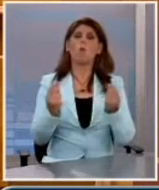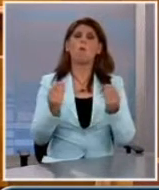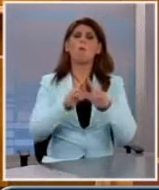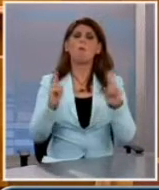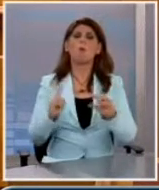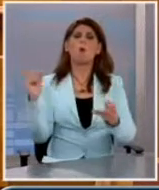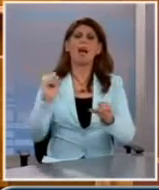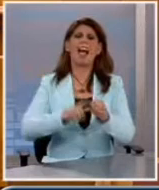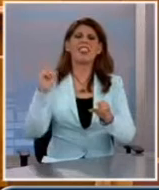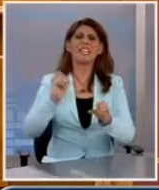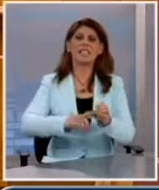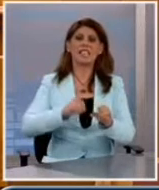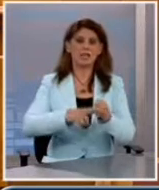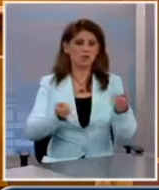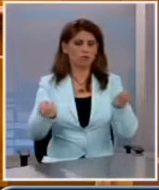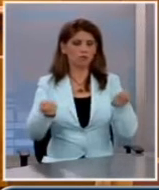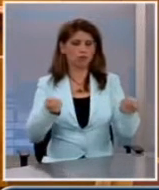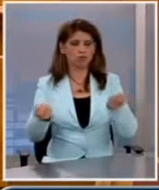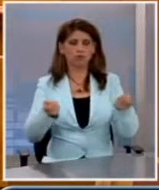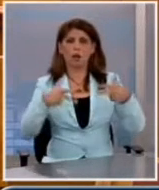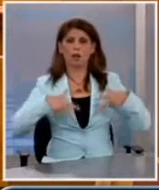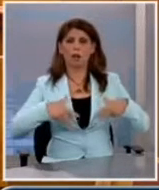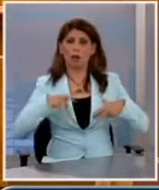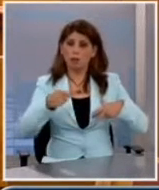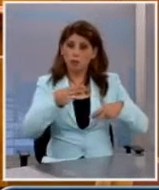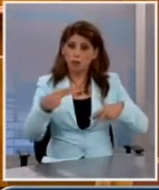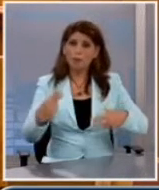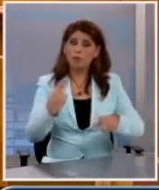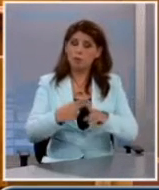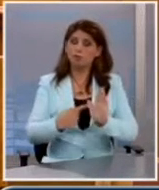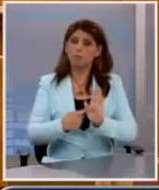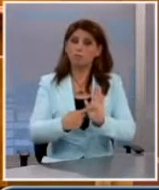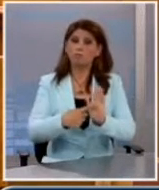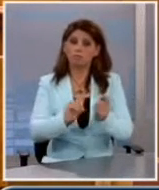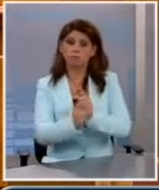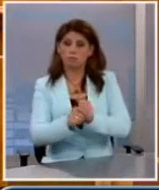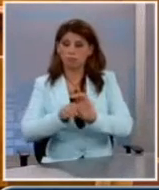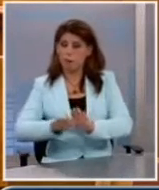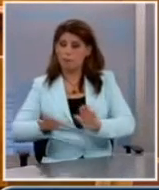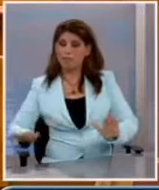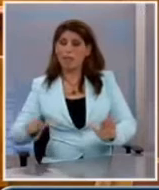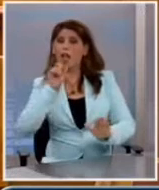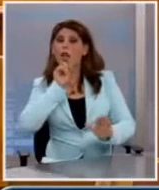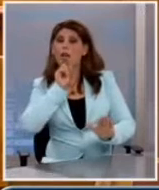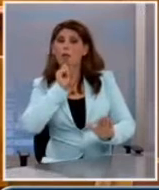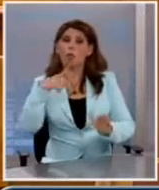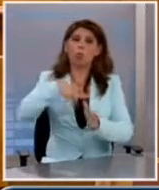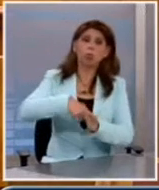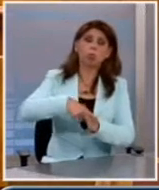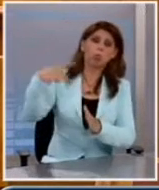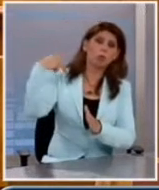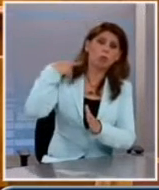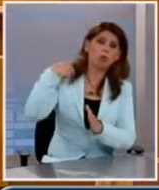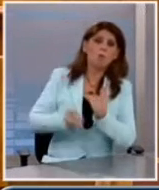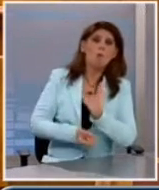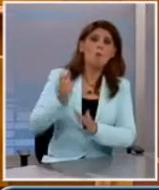να ενάγουν τα κράτη, αντί να συζητούμε αυτά τα ζητήματα που μπορούν να μετατρέψουν τα παιδιά μας και τα γόνια μας σε δούλους, σε